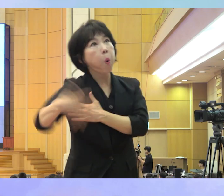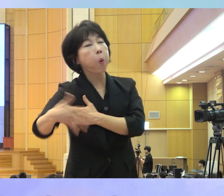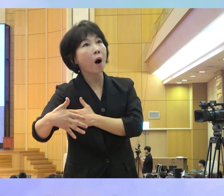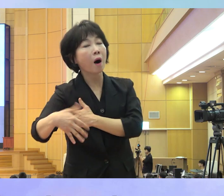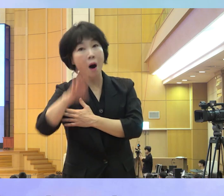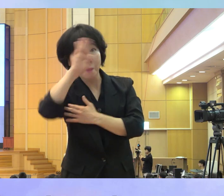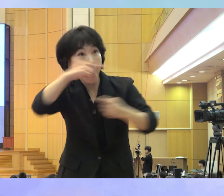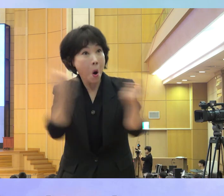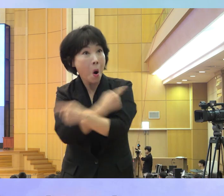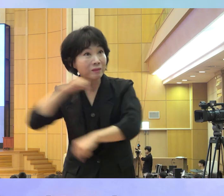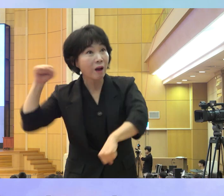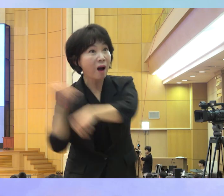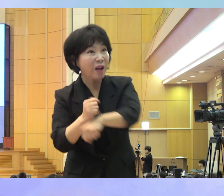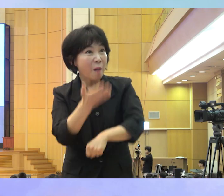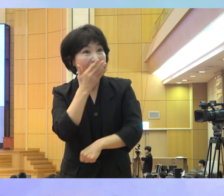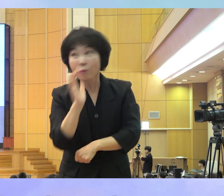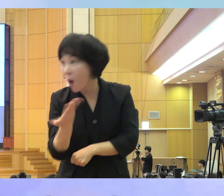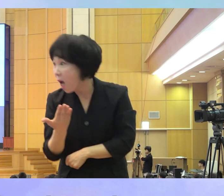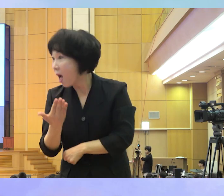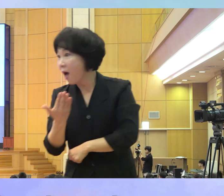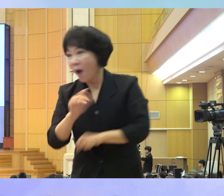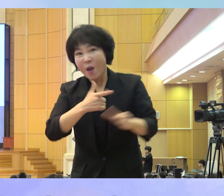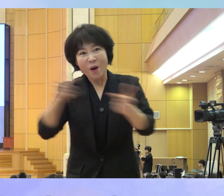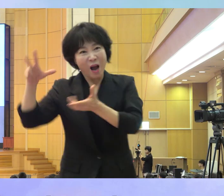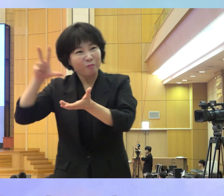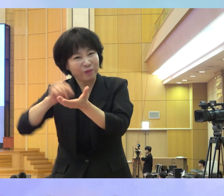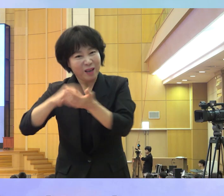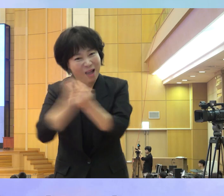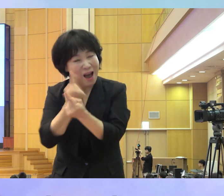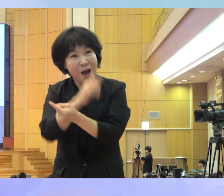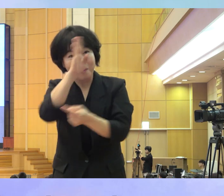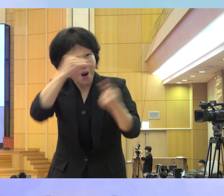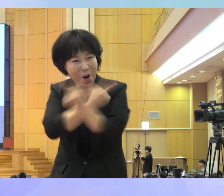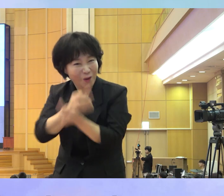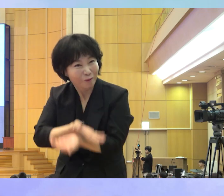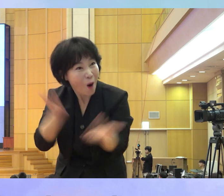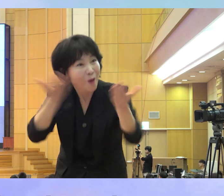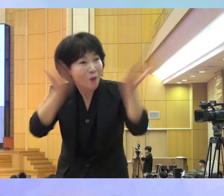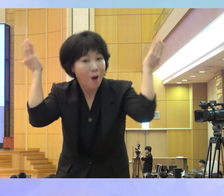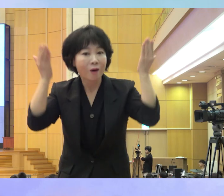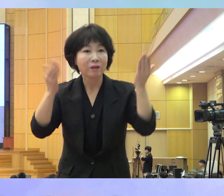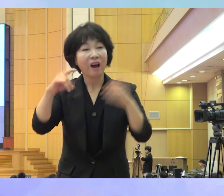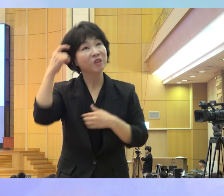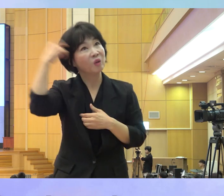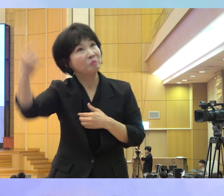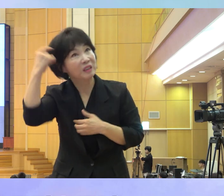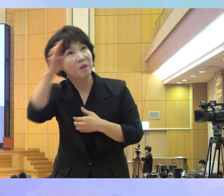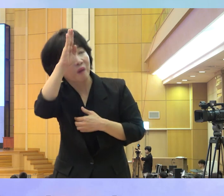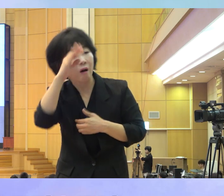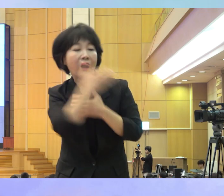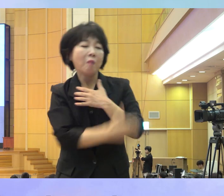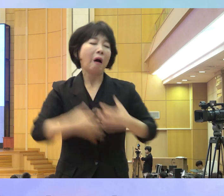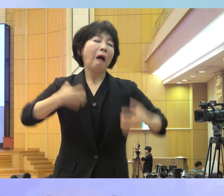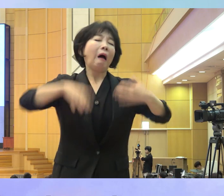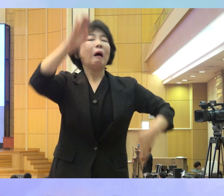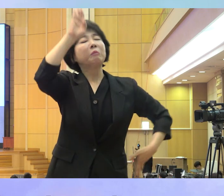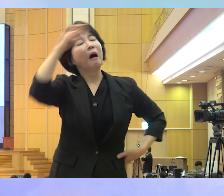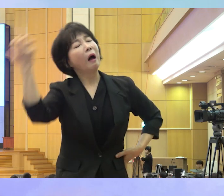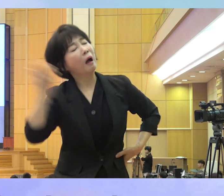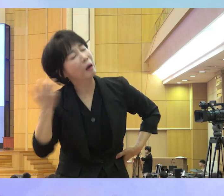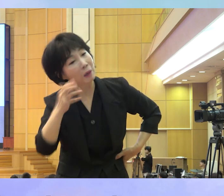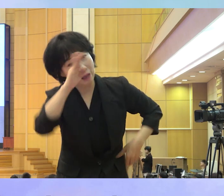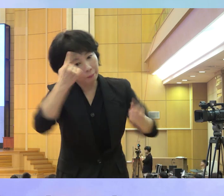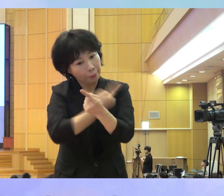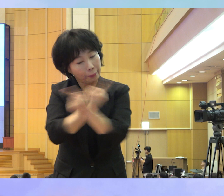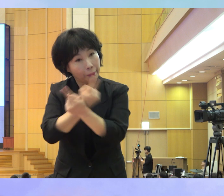않을 병, 각색 각종 모든 병자를 고치시고, 정신병이든 육체적인 병이든 이런